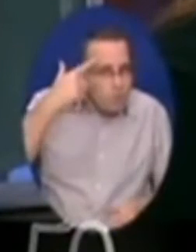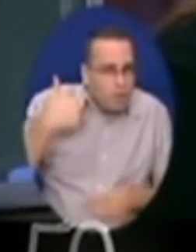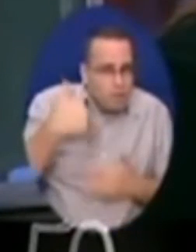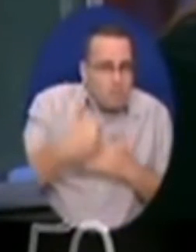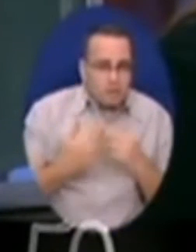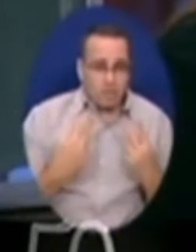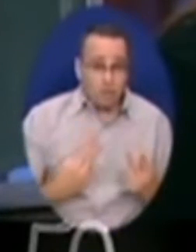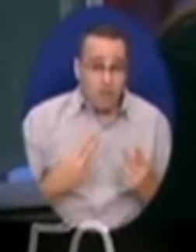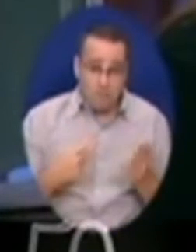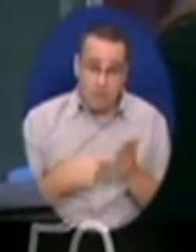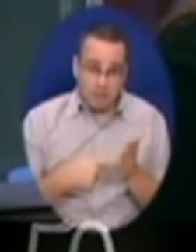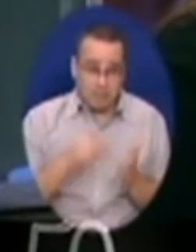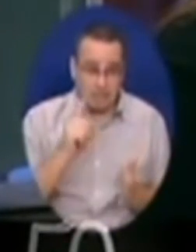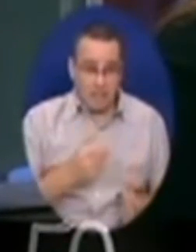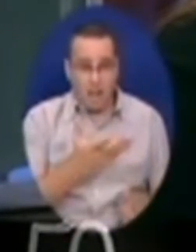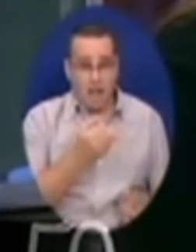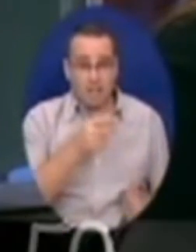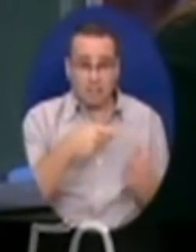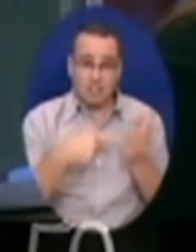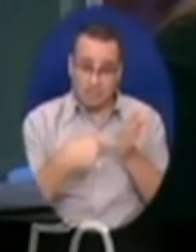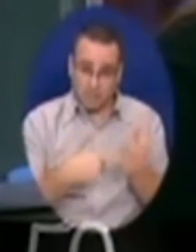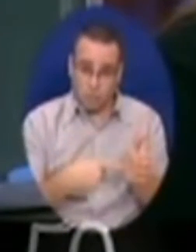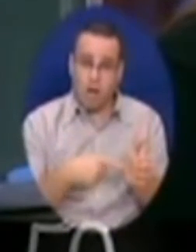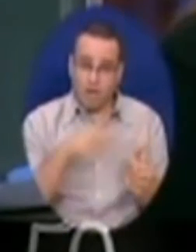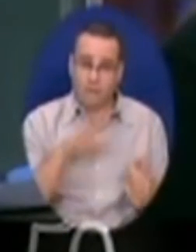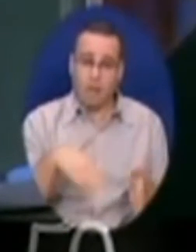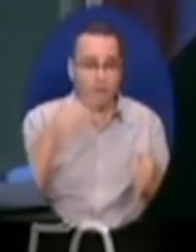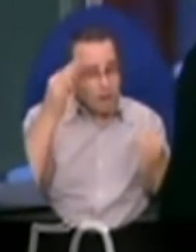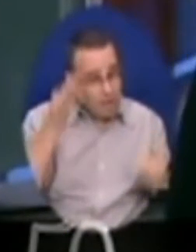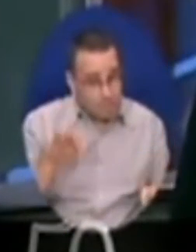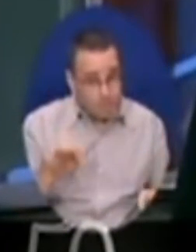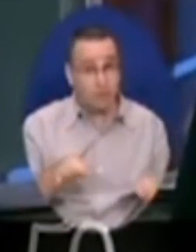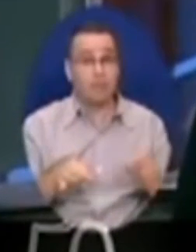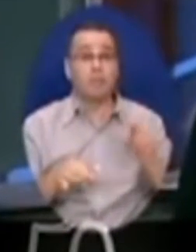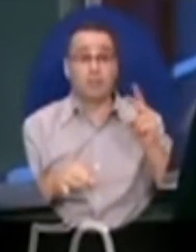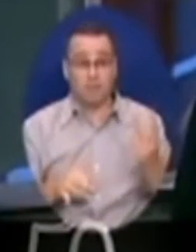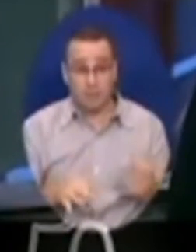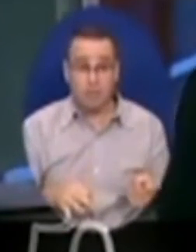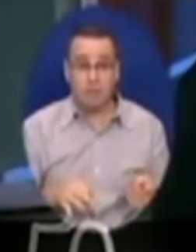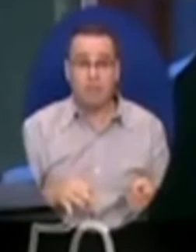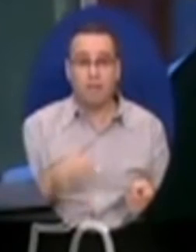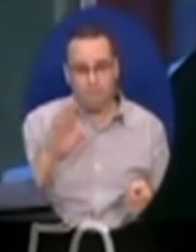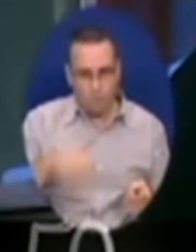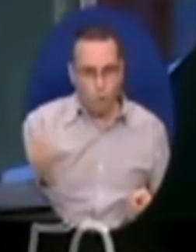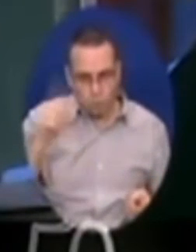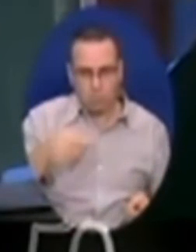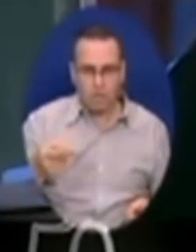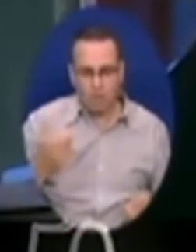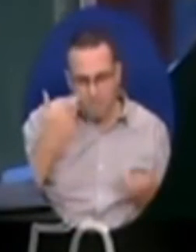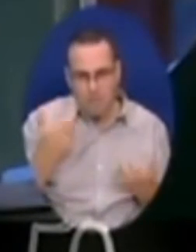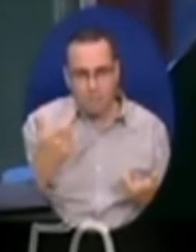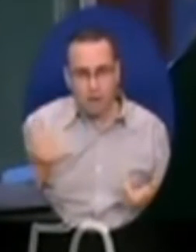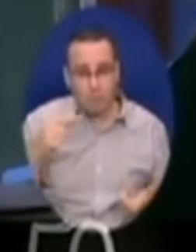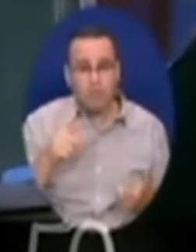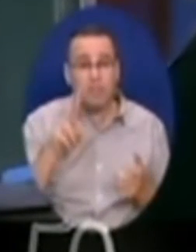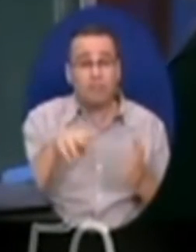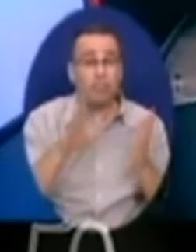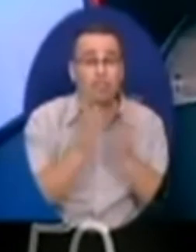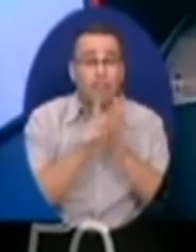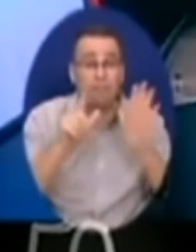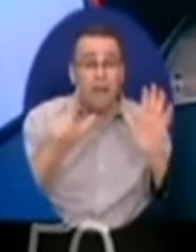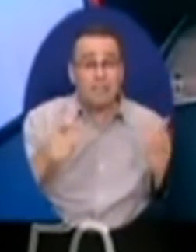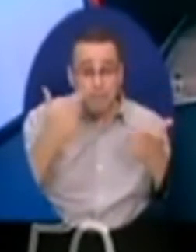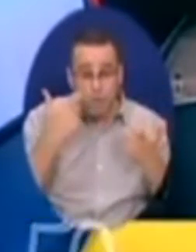אותם, לכן באמת צריך לקחת מן הדוגמה ולכבד את הדבר הזה. מה עוד? עוד פקחים שיחפו. אמרנו 17